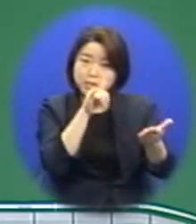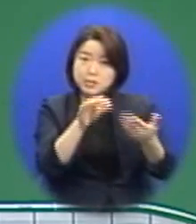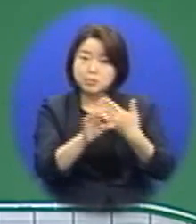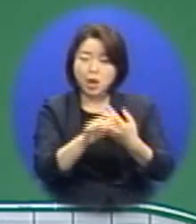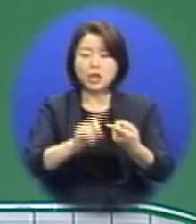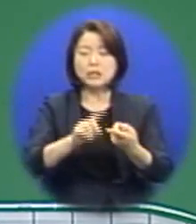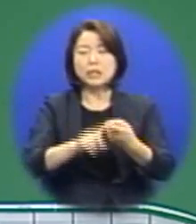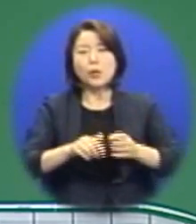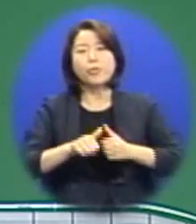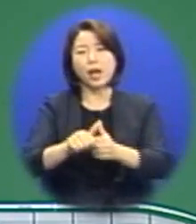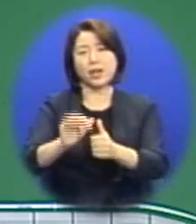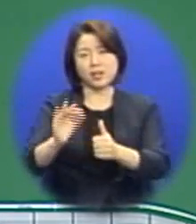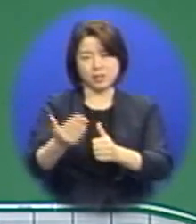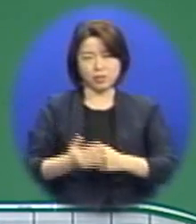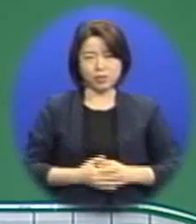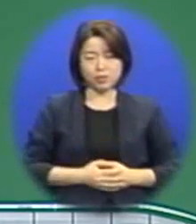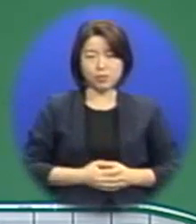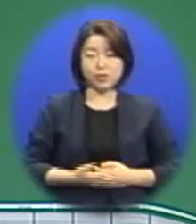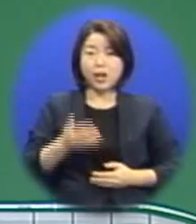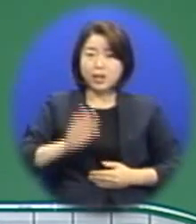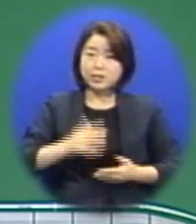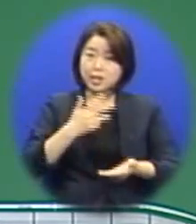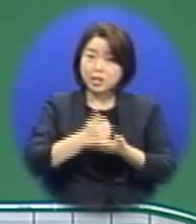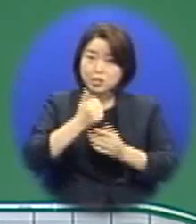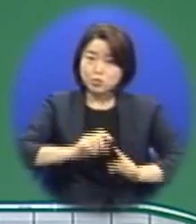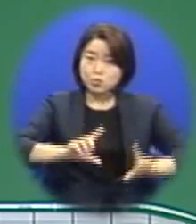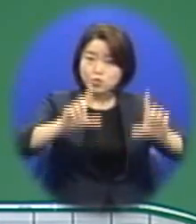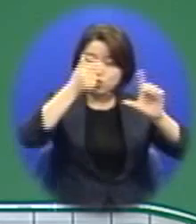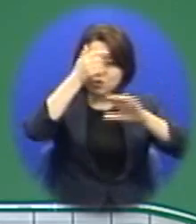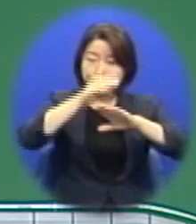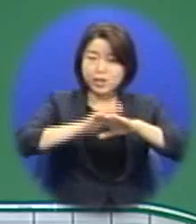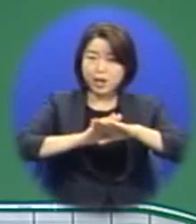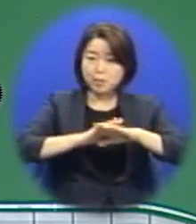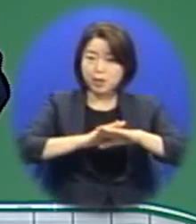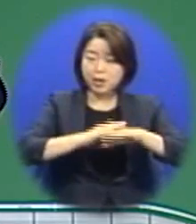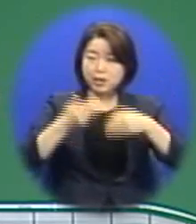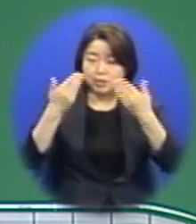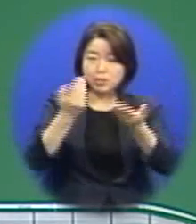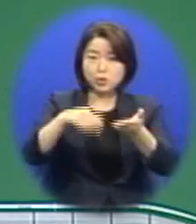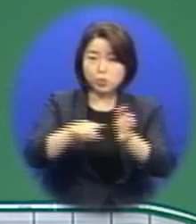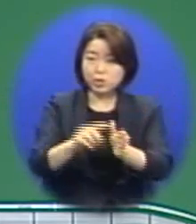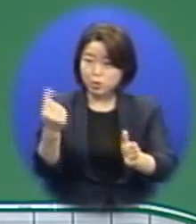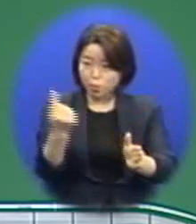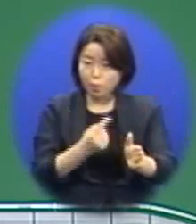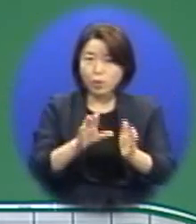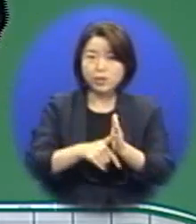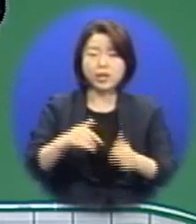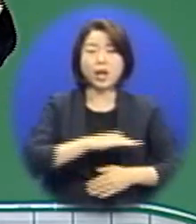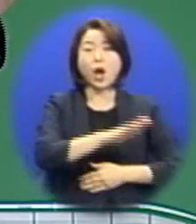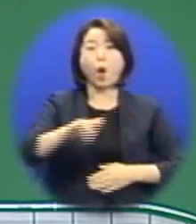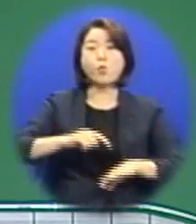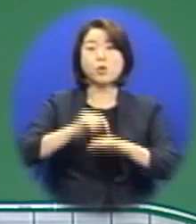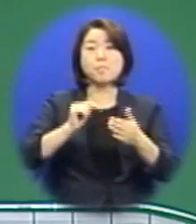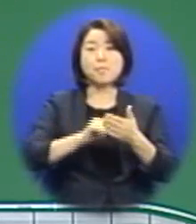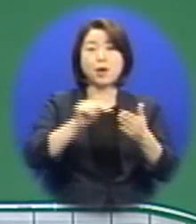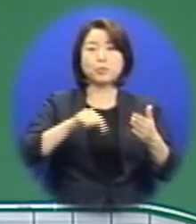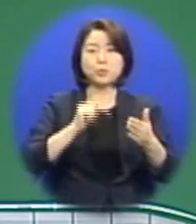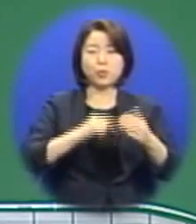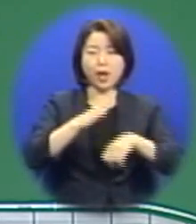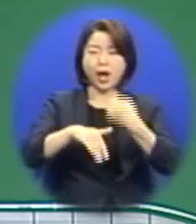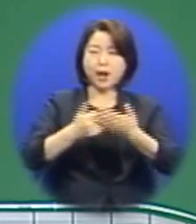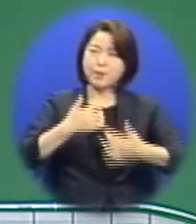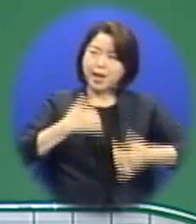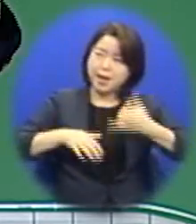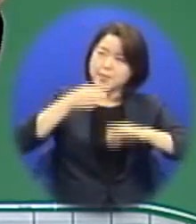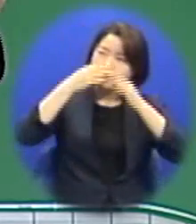그런데 우리가 주일 예배 드리러 하나님 앞에 나올 때 우리 마음속에 하나님께 환호성을 지르고